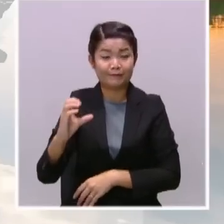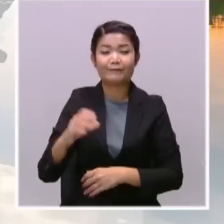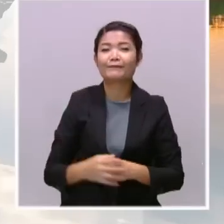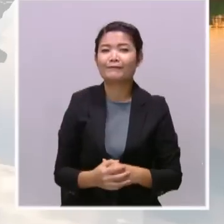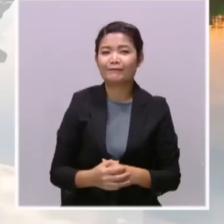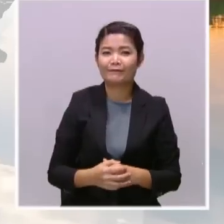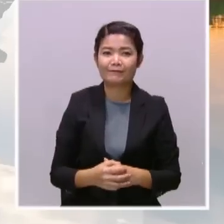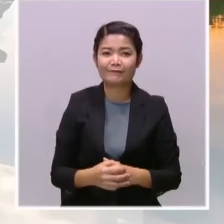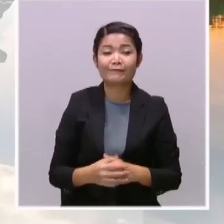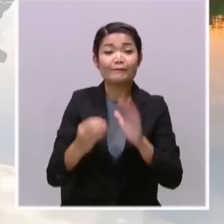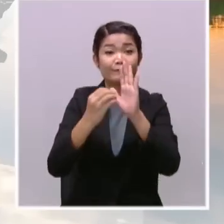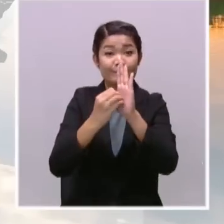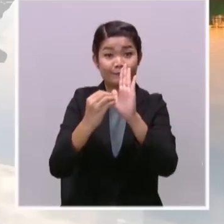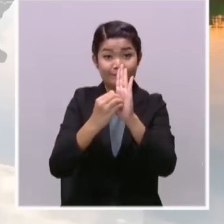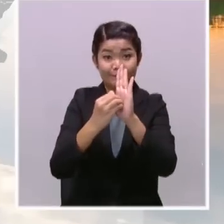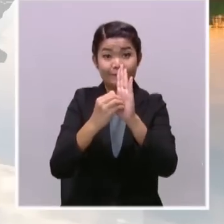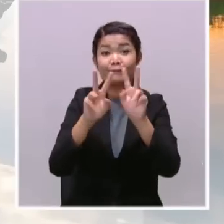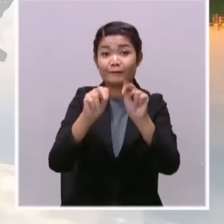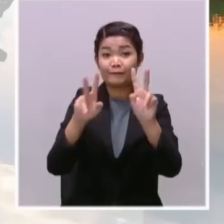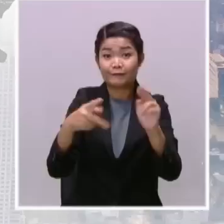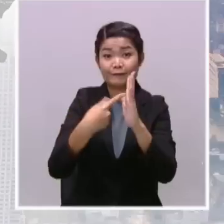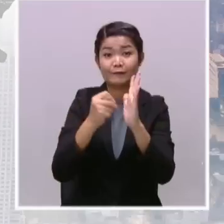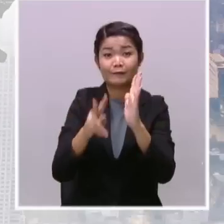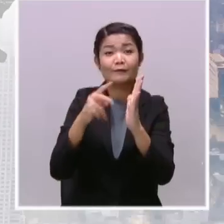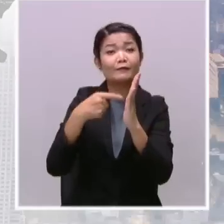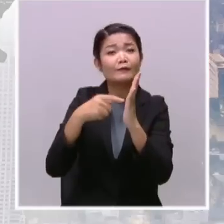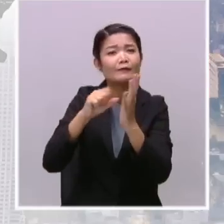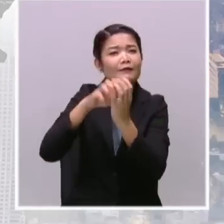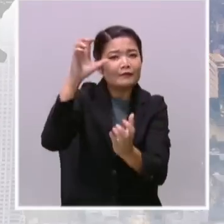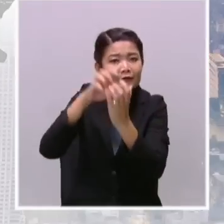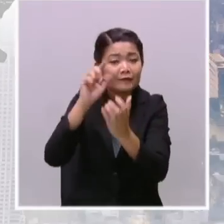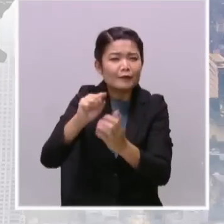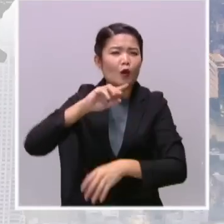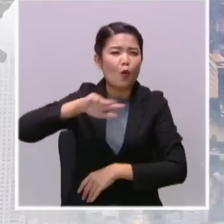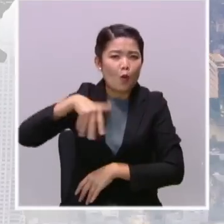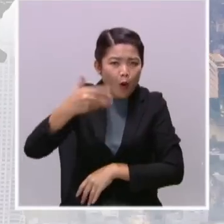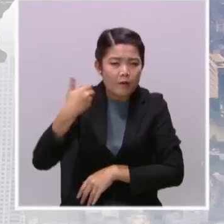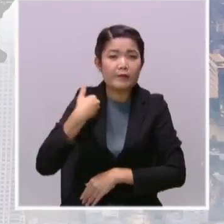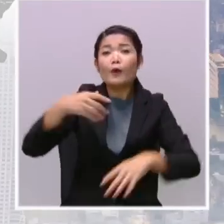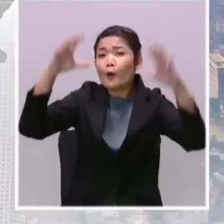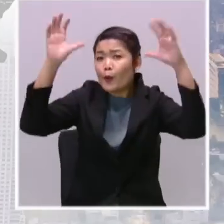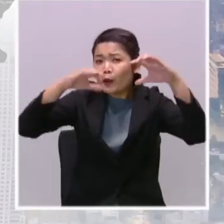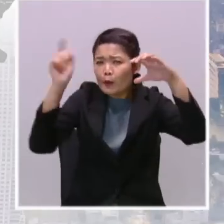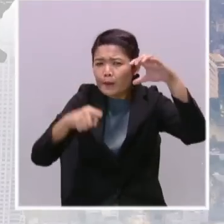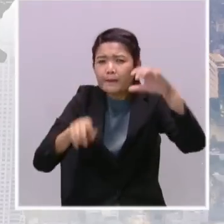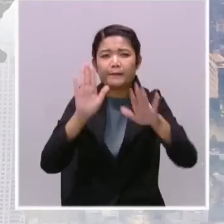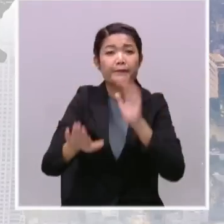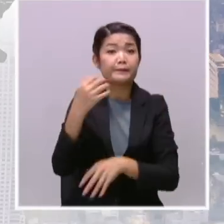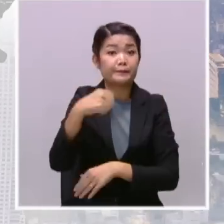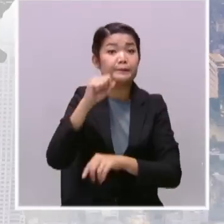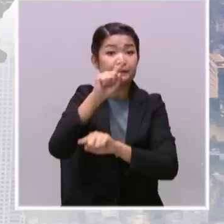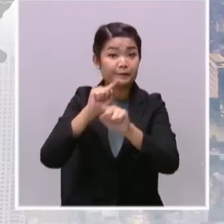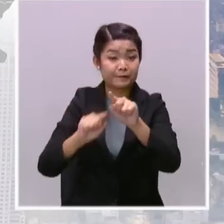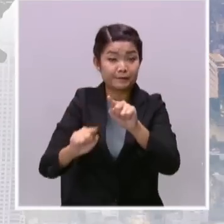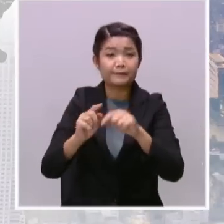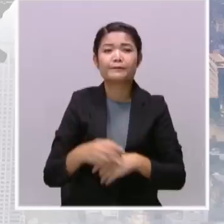เซีสกรุงเทพิหาน practicesปริมพทน อากาศร้อนมีฟ้าห objectivelyในตอนกลางวันฟนฟาขนอง 110 ของพื้นท